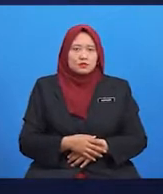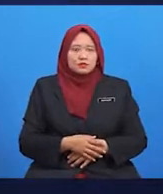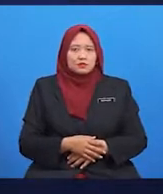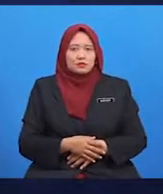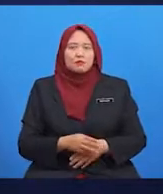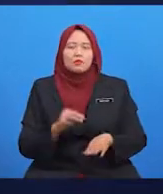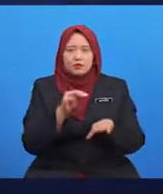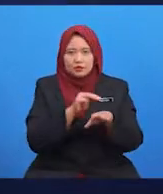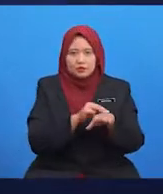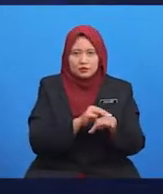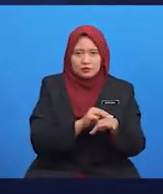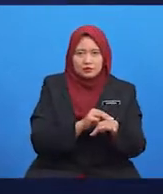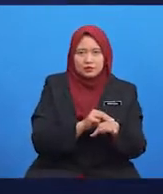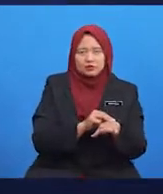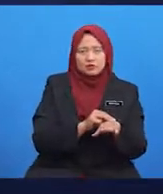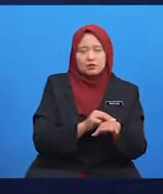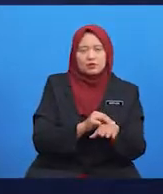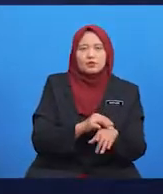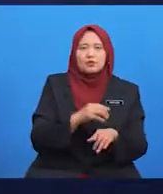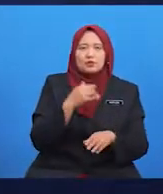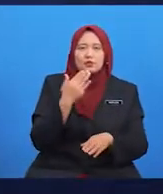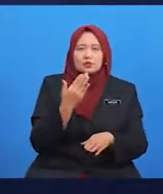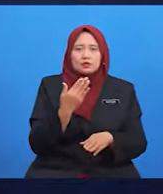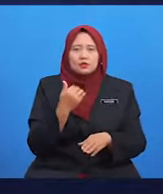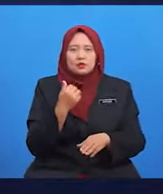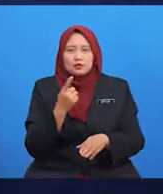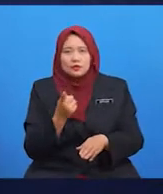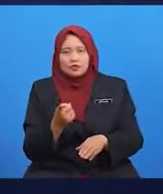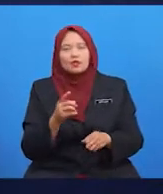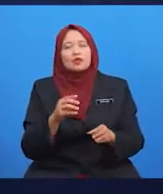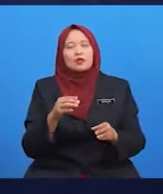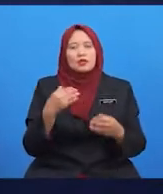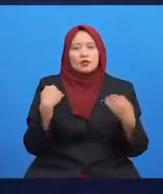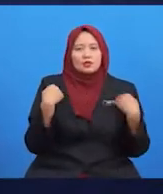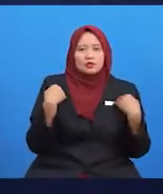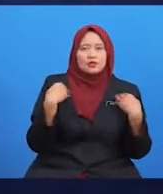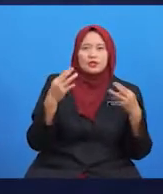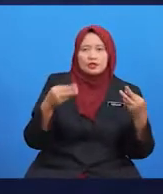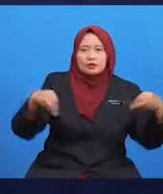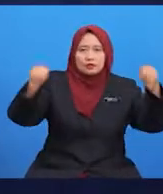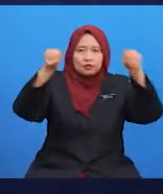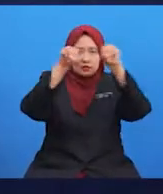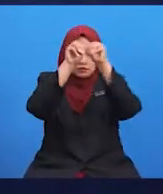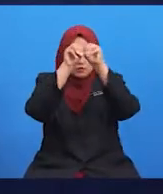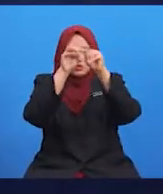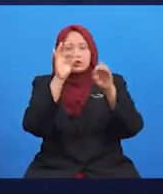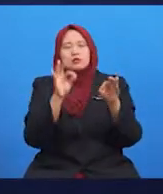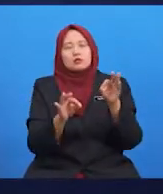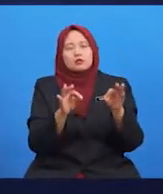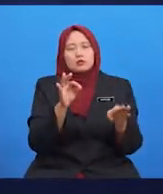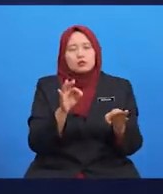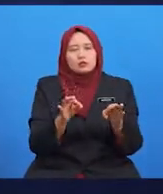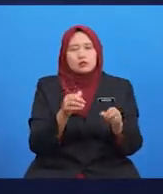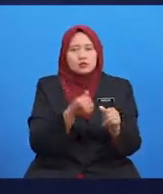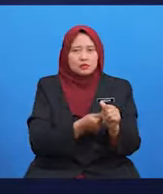masjid. Setiap kali azan berkumandang, penyajak mengenang kembali